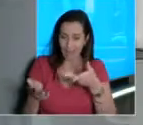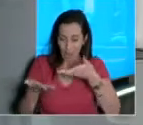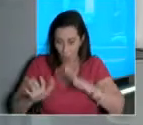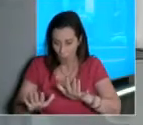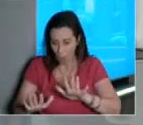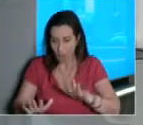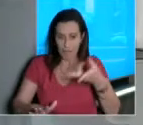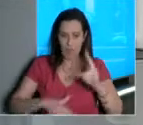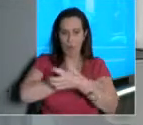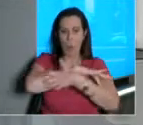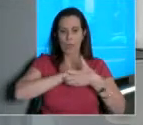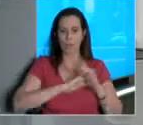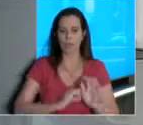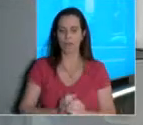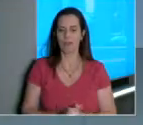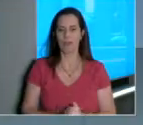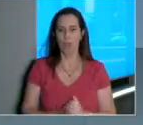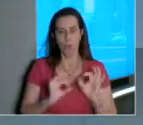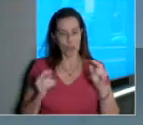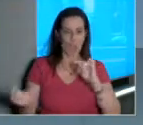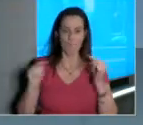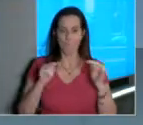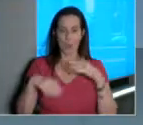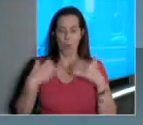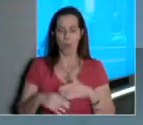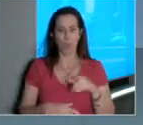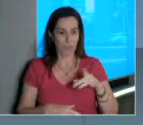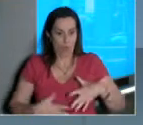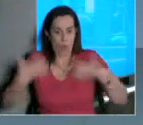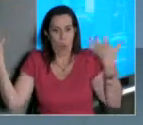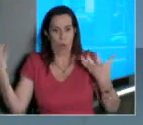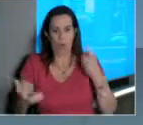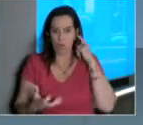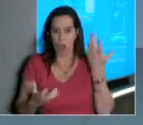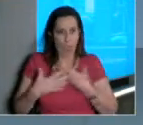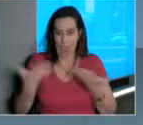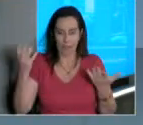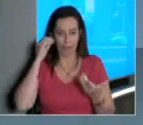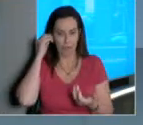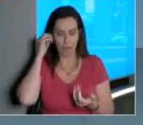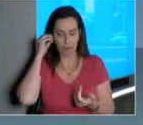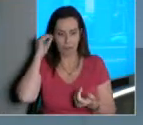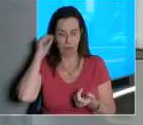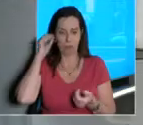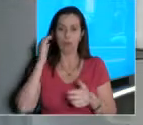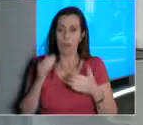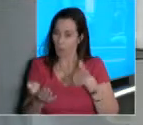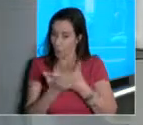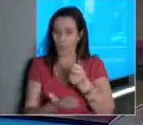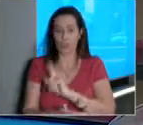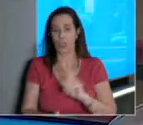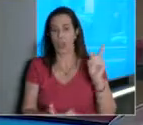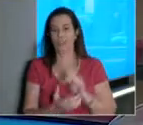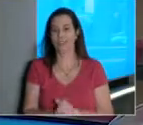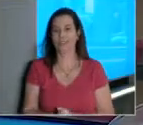טוב... אין, לא קיימת. טוב, זה כבר ממש ויכוח... לא, זה מרתיח לשמוע אותך אומר את זה בכזאת... זה לא נכון. אנחנו נוכיח את זה